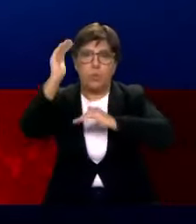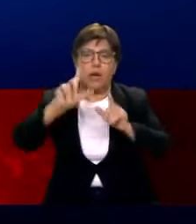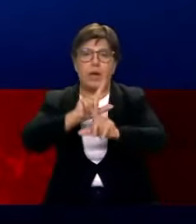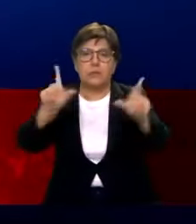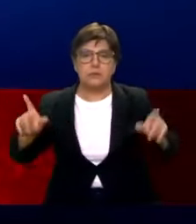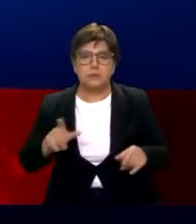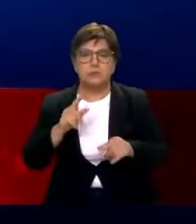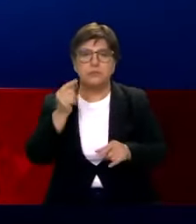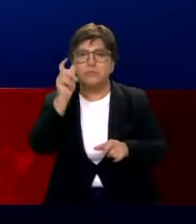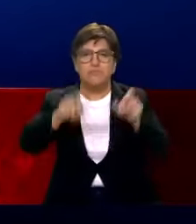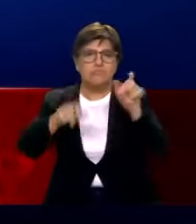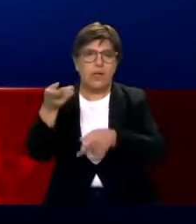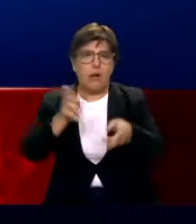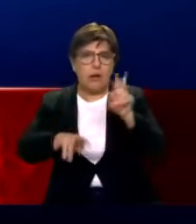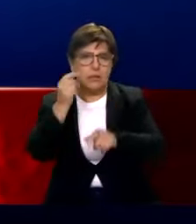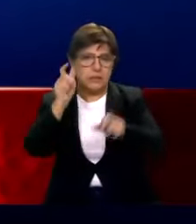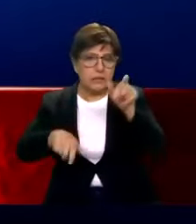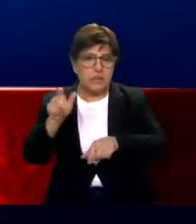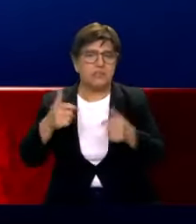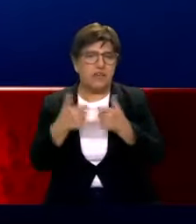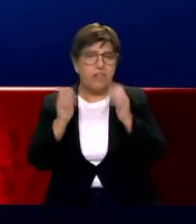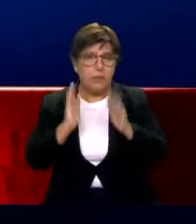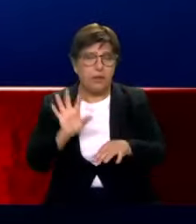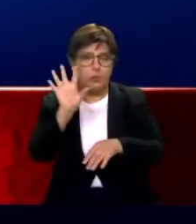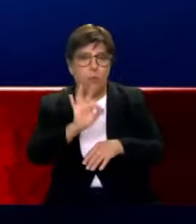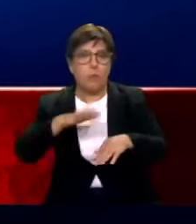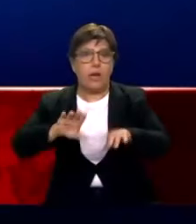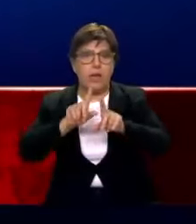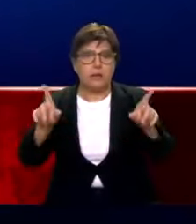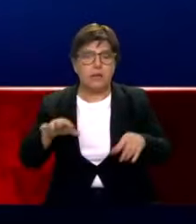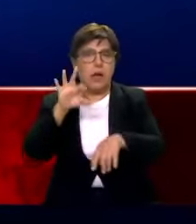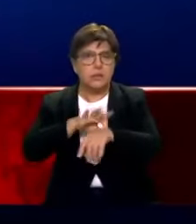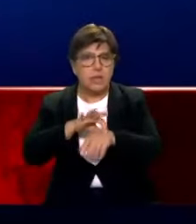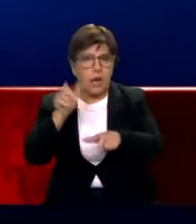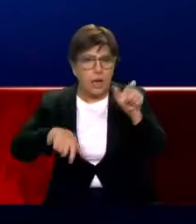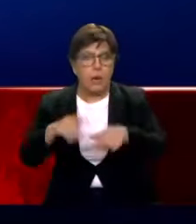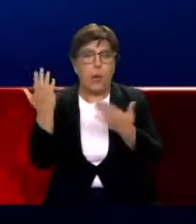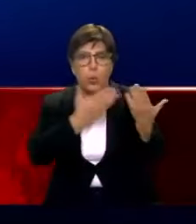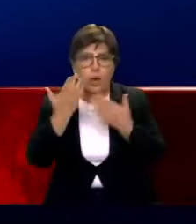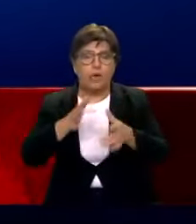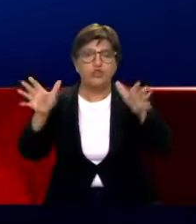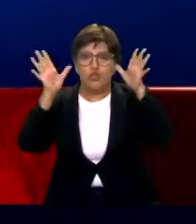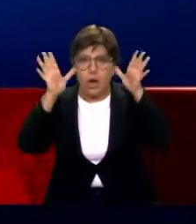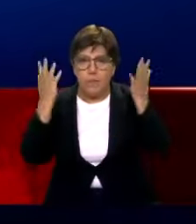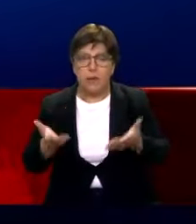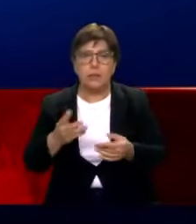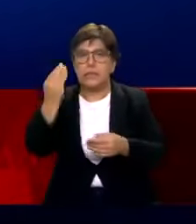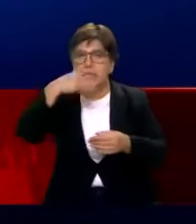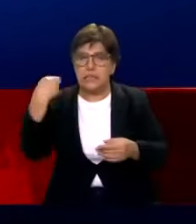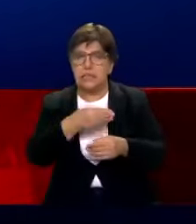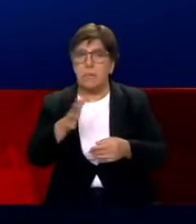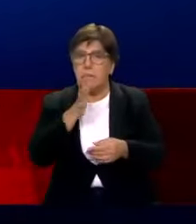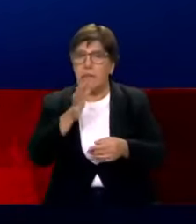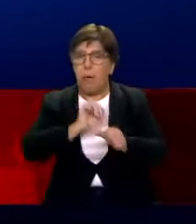haram kılındığı bilincine sahip olan insanlık, savaşta bile dokunulmaması gereken hastaneler, okullar, camiler, kiliselerin